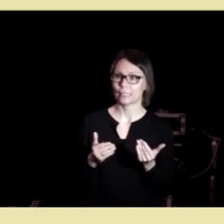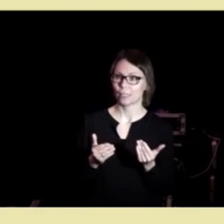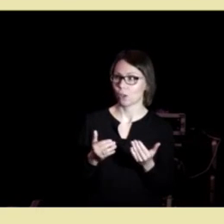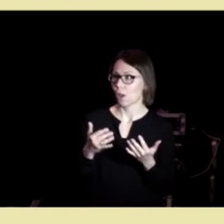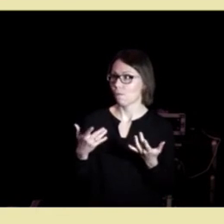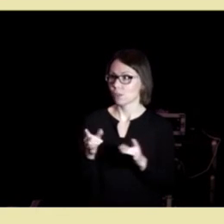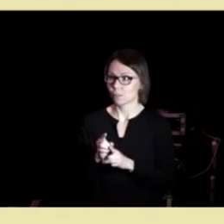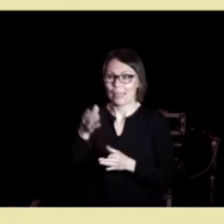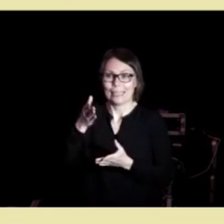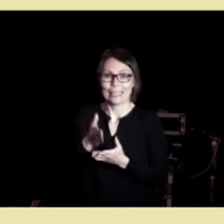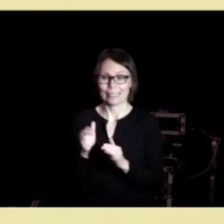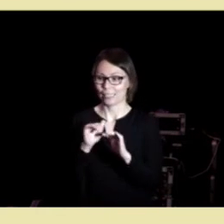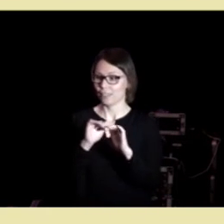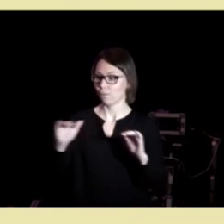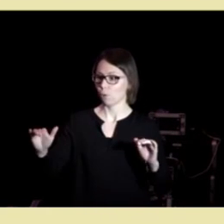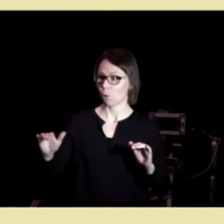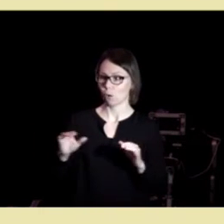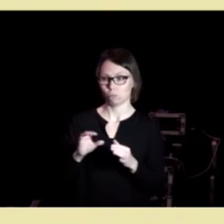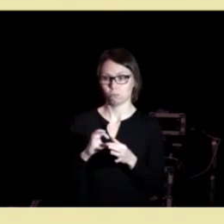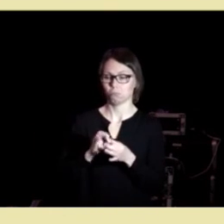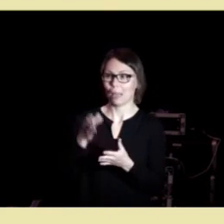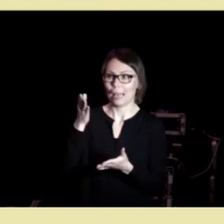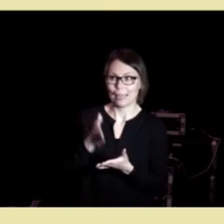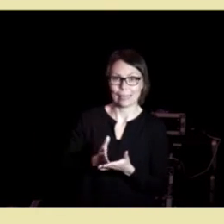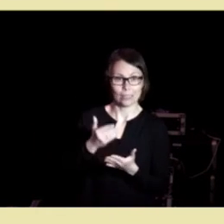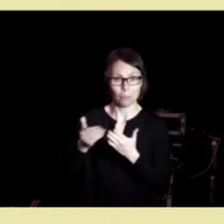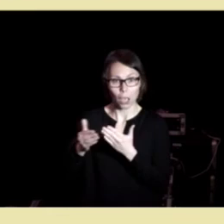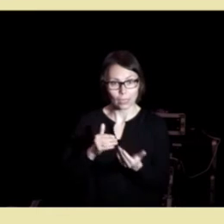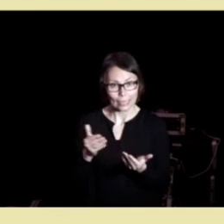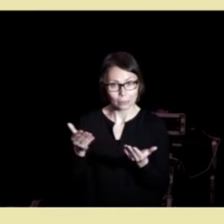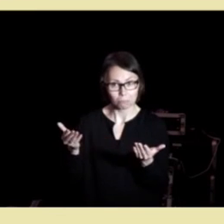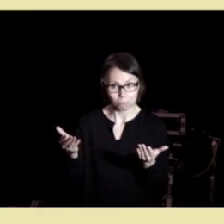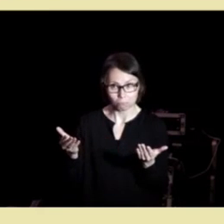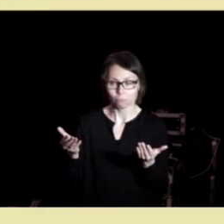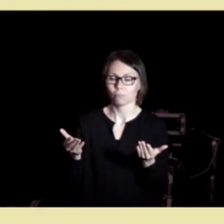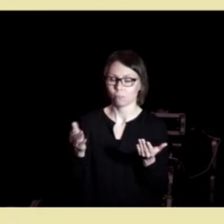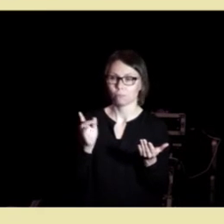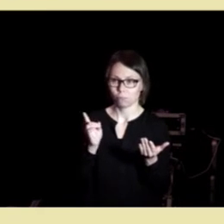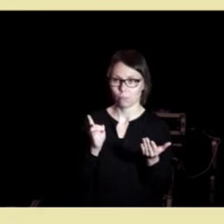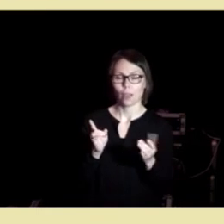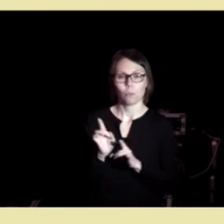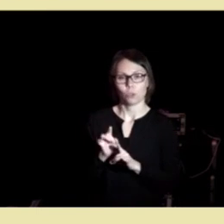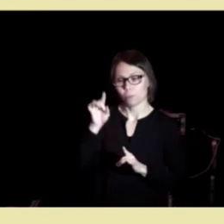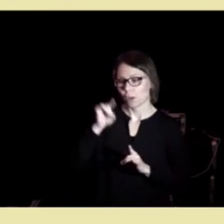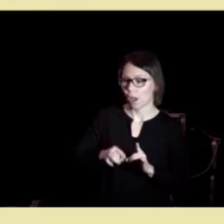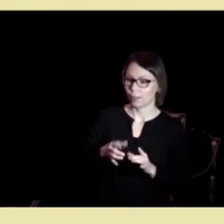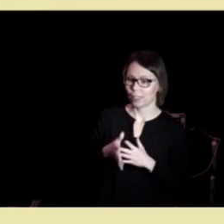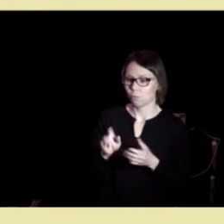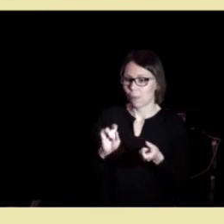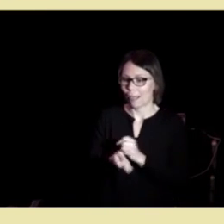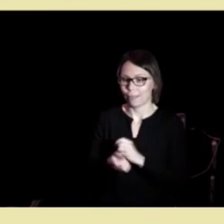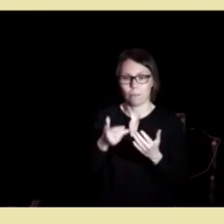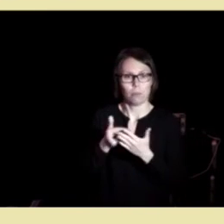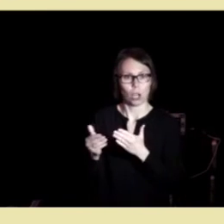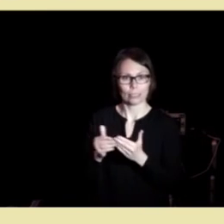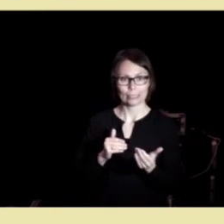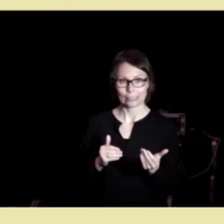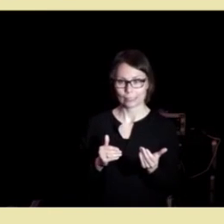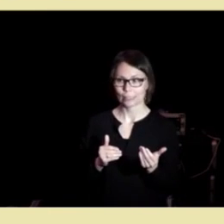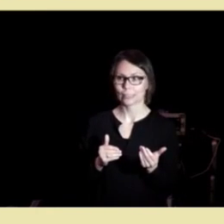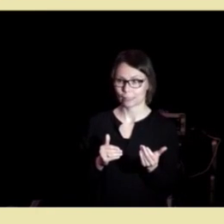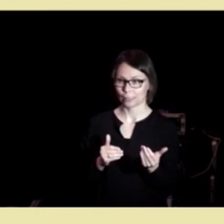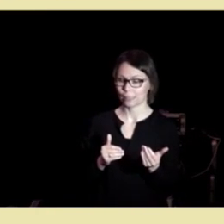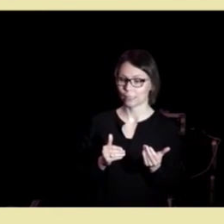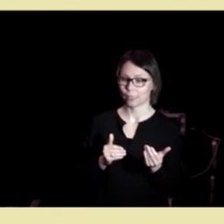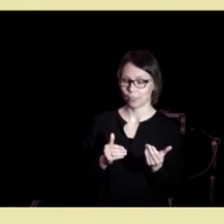praksis og hva som er riktig nivå for en gitt behandling, så kan man ved å endre praksis